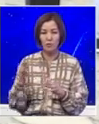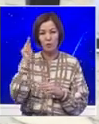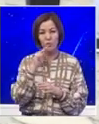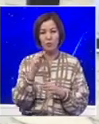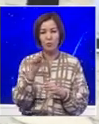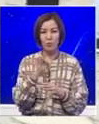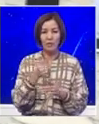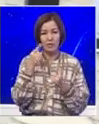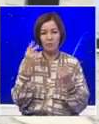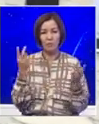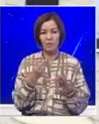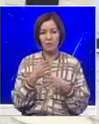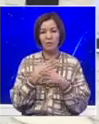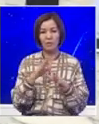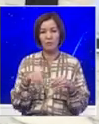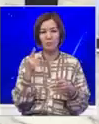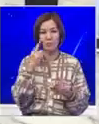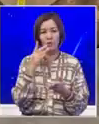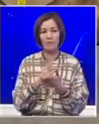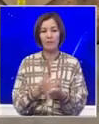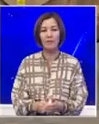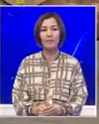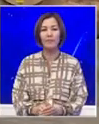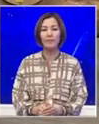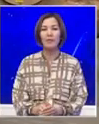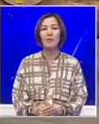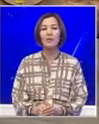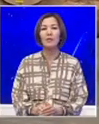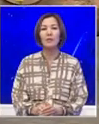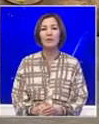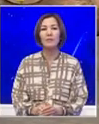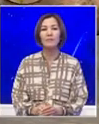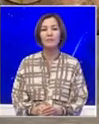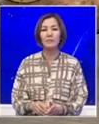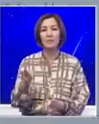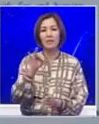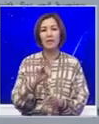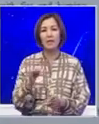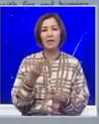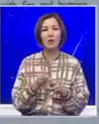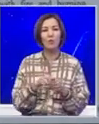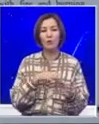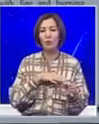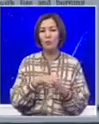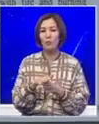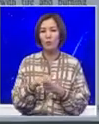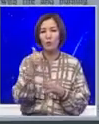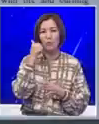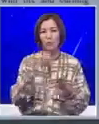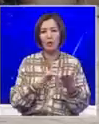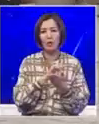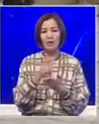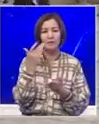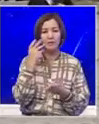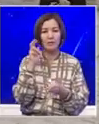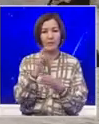жетік меңгеруге септігін тигізеді деп ойлаймын. Отырар өңірінде жүріп қойнауы тарихқа тұнған көне қалаға бармай кету мүмкін емес. Әйгілі